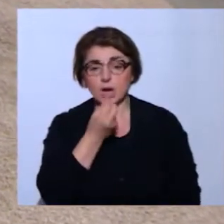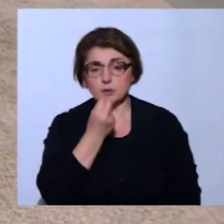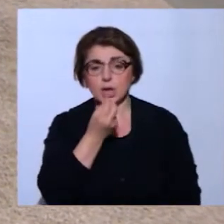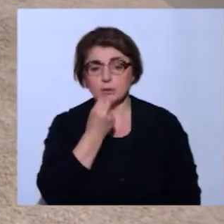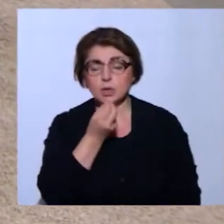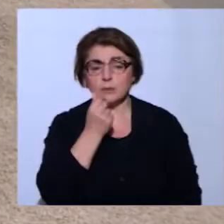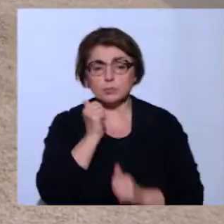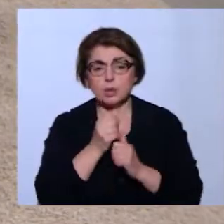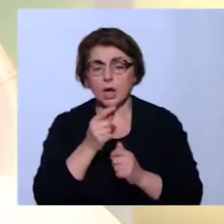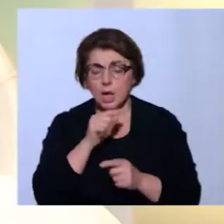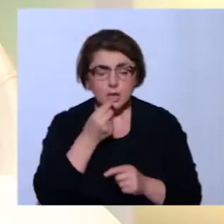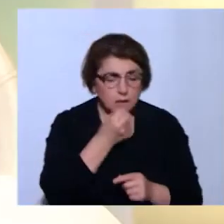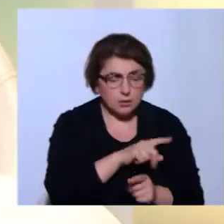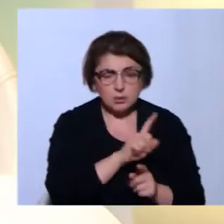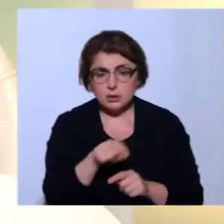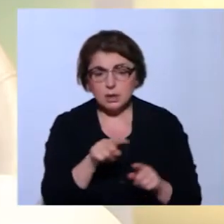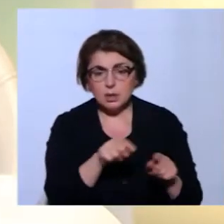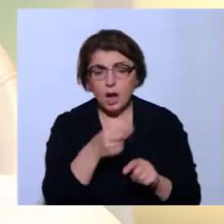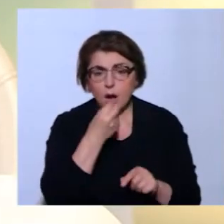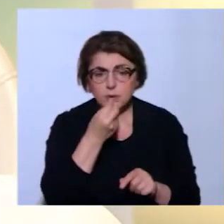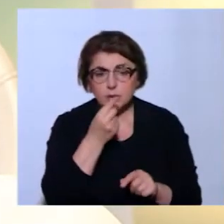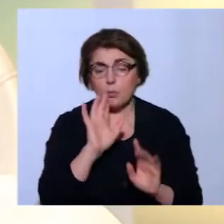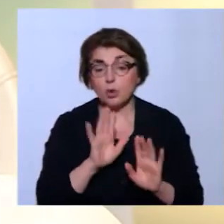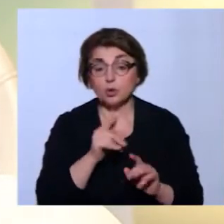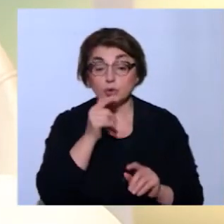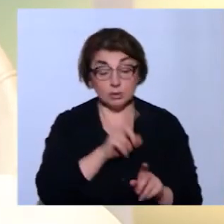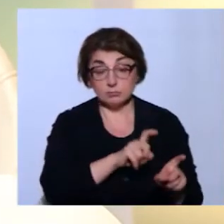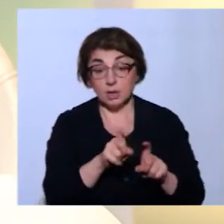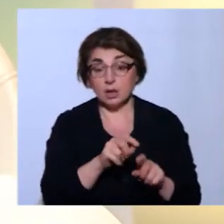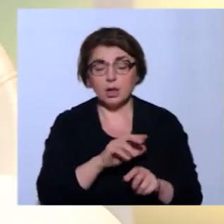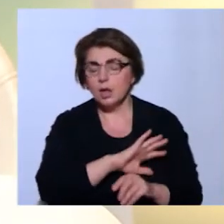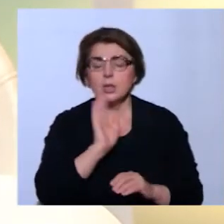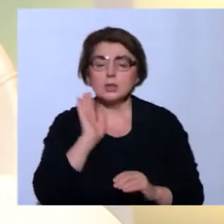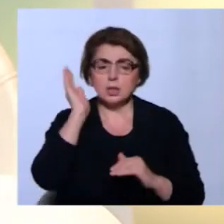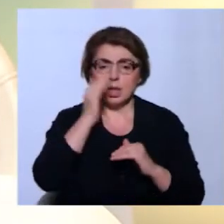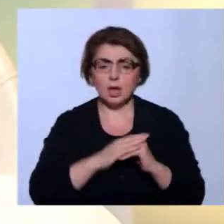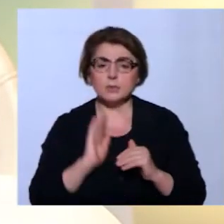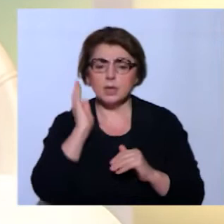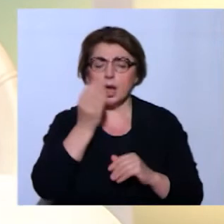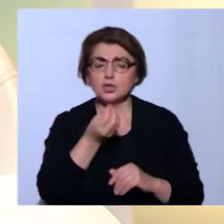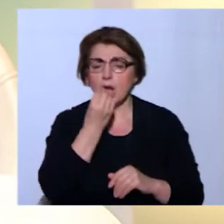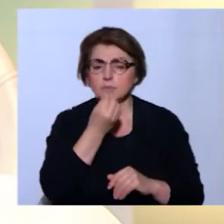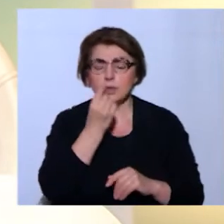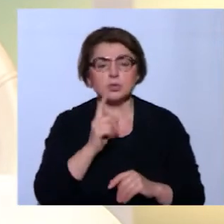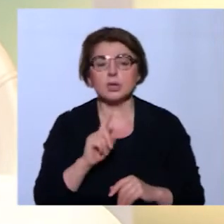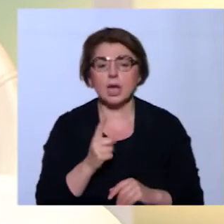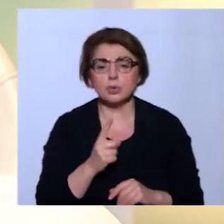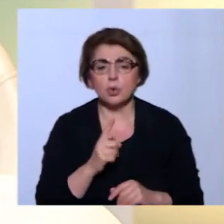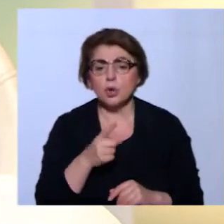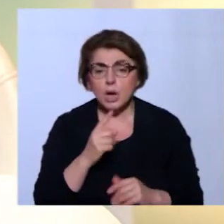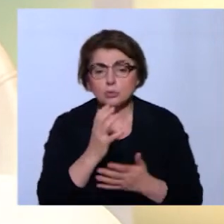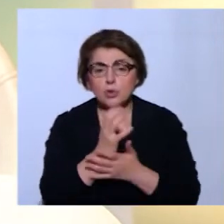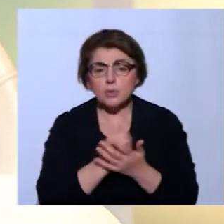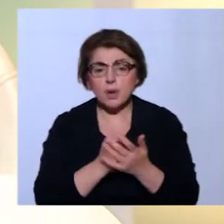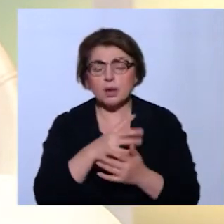საკვებს ეძებს ერთი საკვებიდან მეორეზე გადასვლის დროს ისვენებს მხოლოდ თორე დღედაღამე ჭამს რატო ჭამს ის ამდენს რატო იმარაგებს